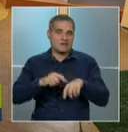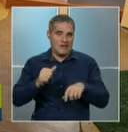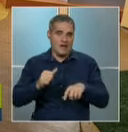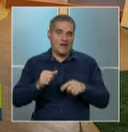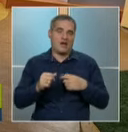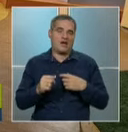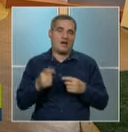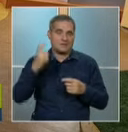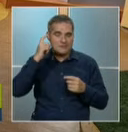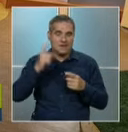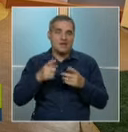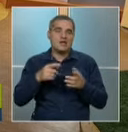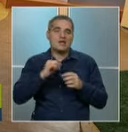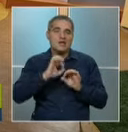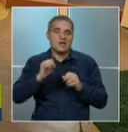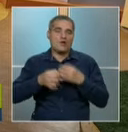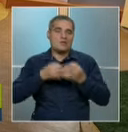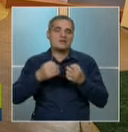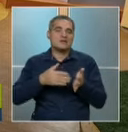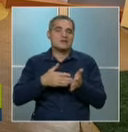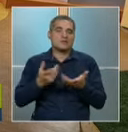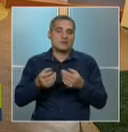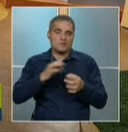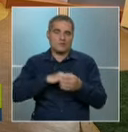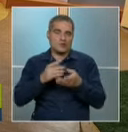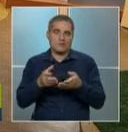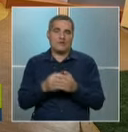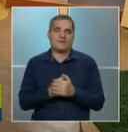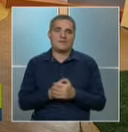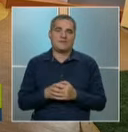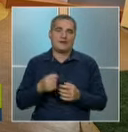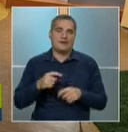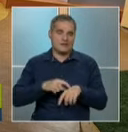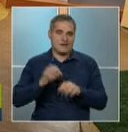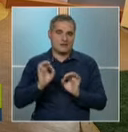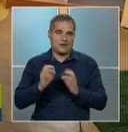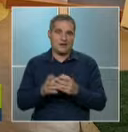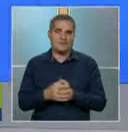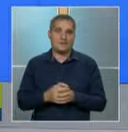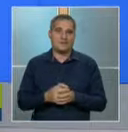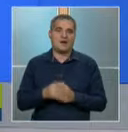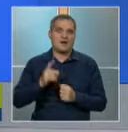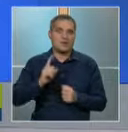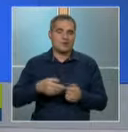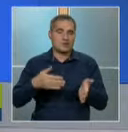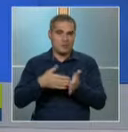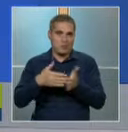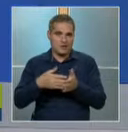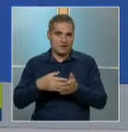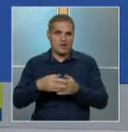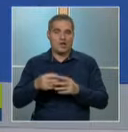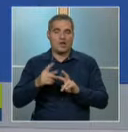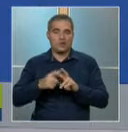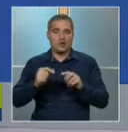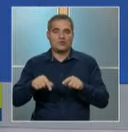защо всъщност се получава това нещо. Самуил? Ами да, така е. В действителност може да попречи. Обаче